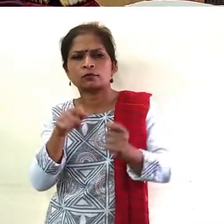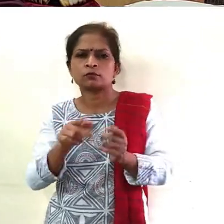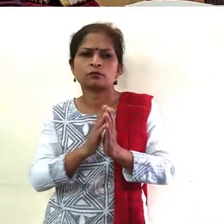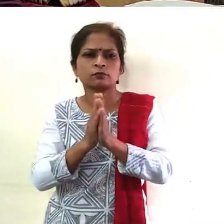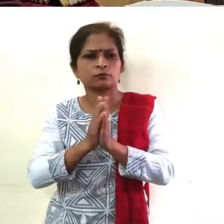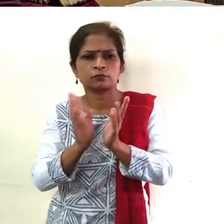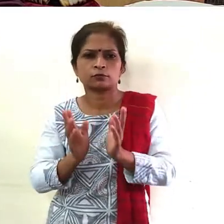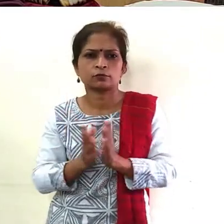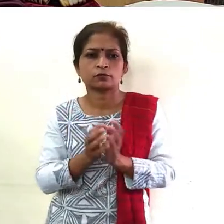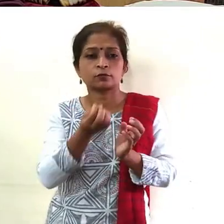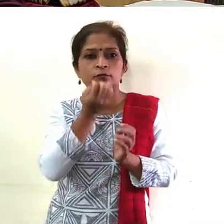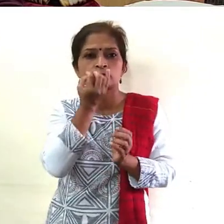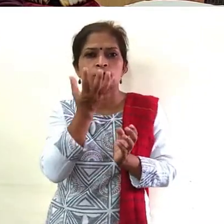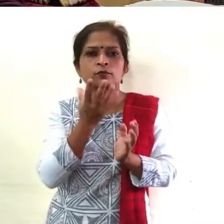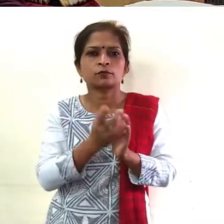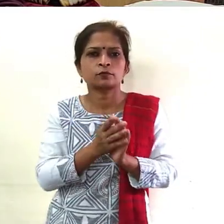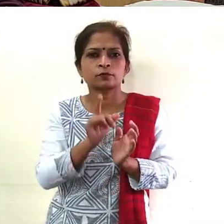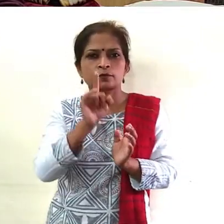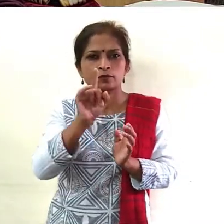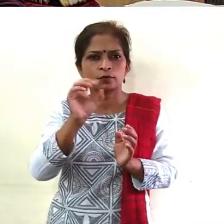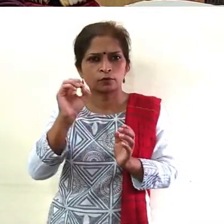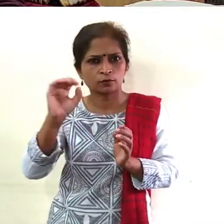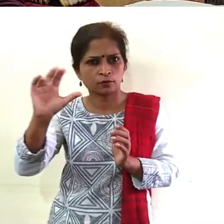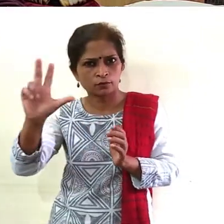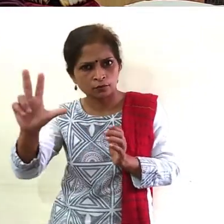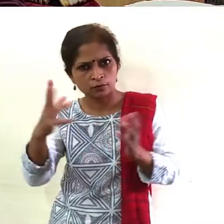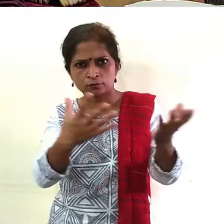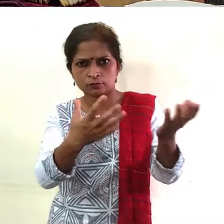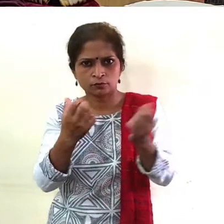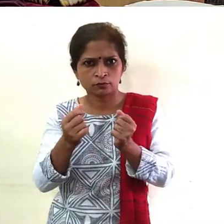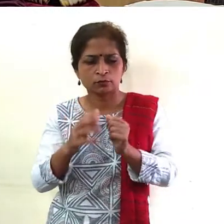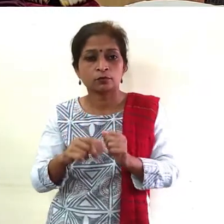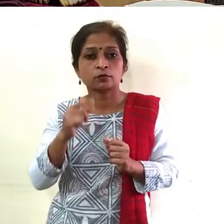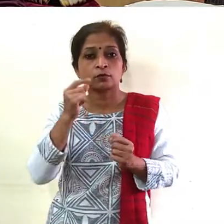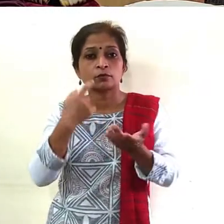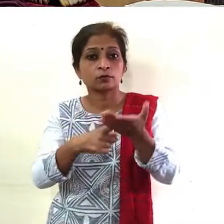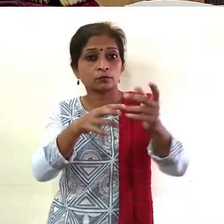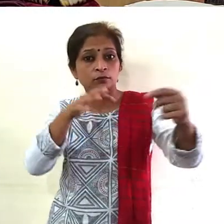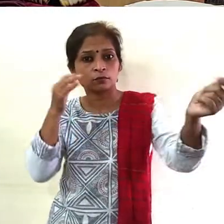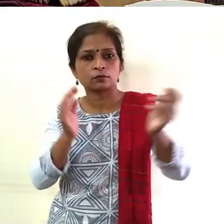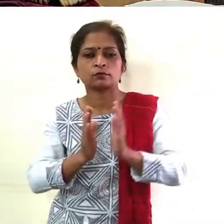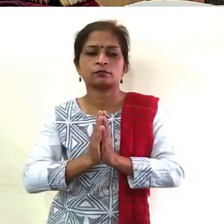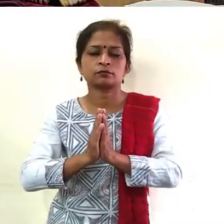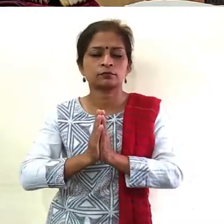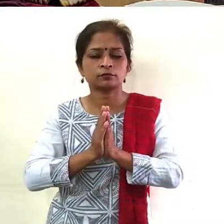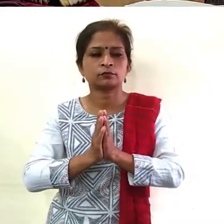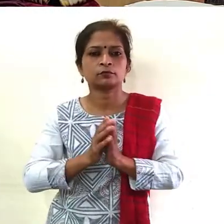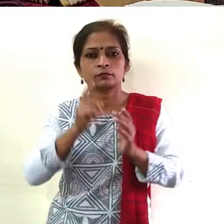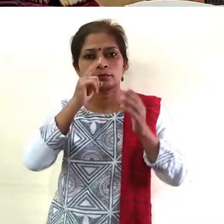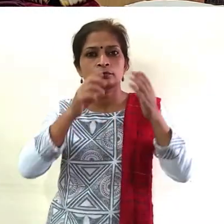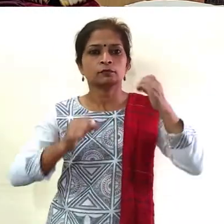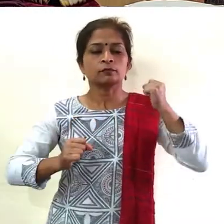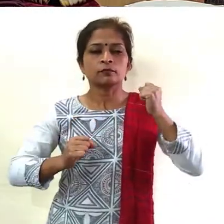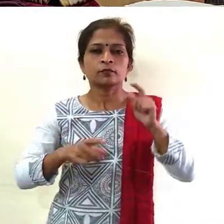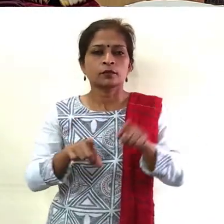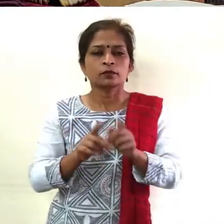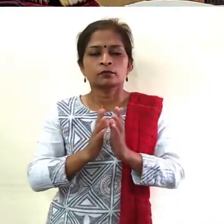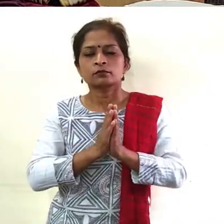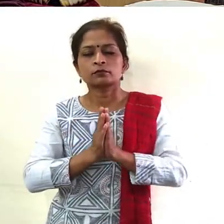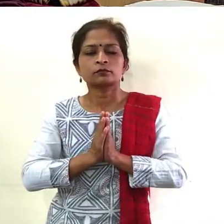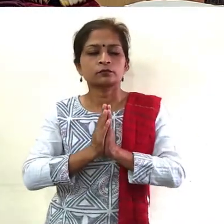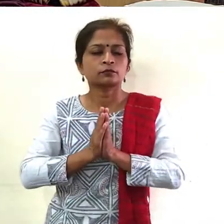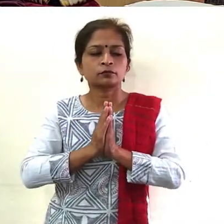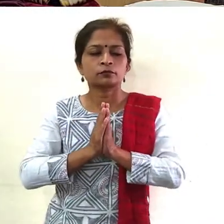गए और भगवान राम बैठे, दुर्गा मां का उनकी आराधना करना शुरू